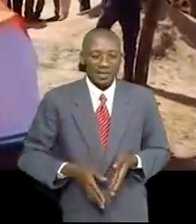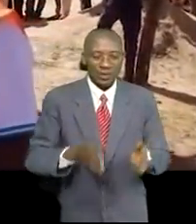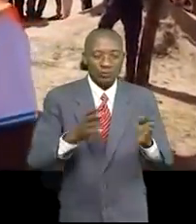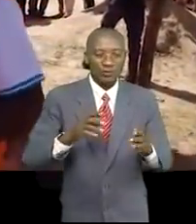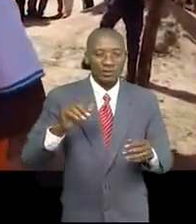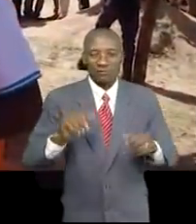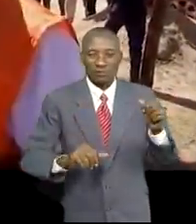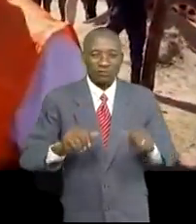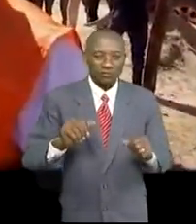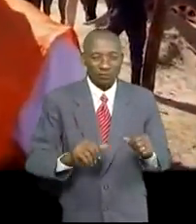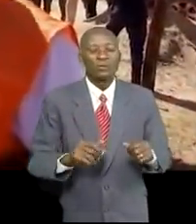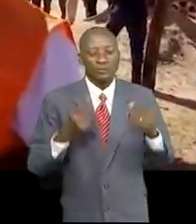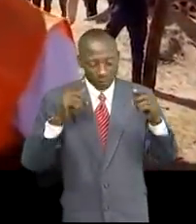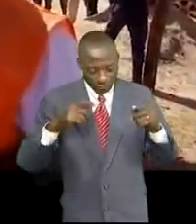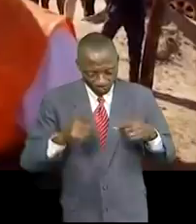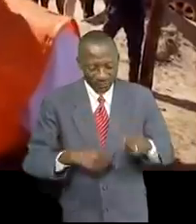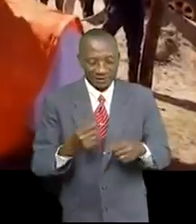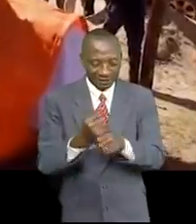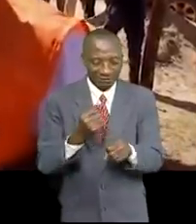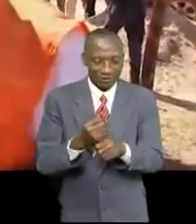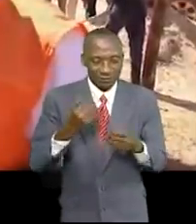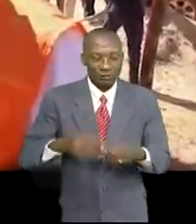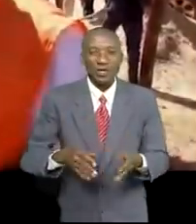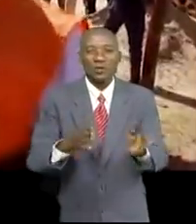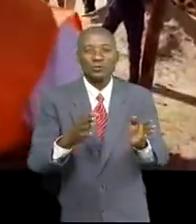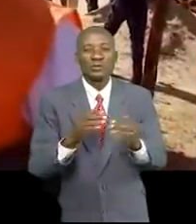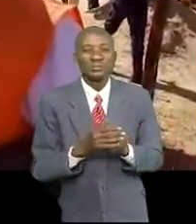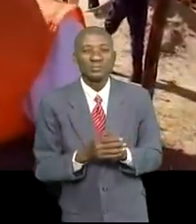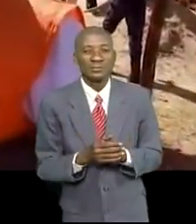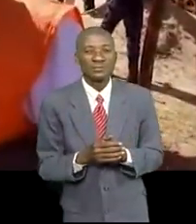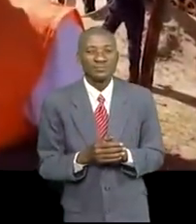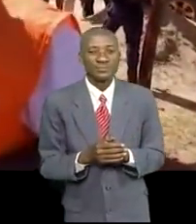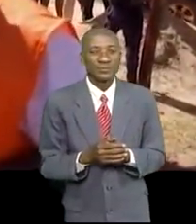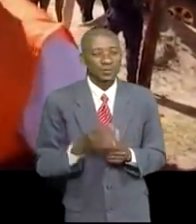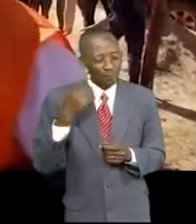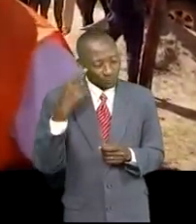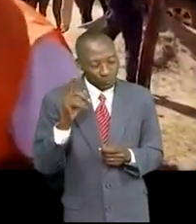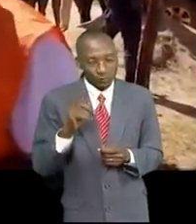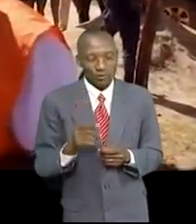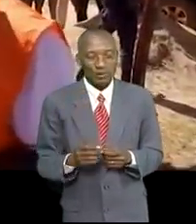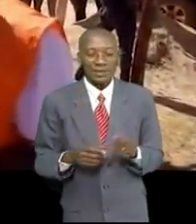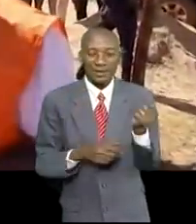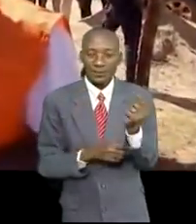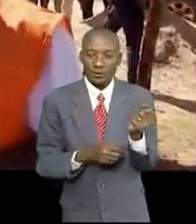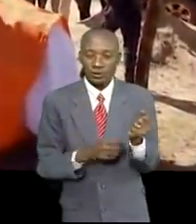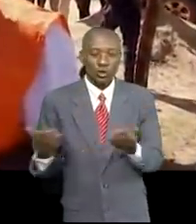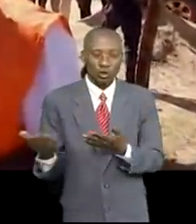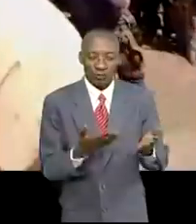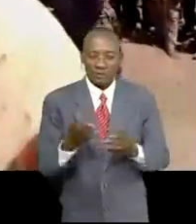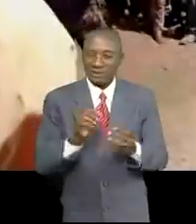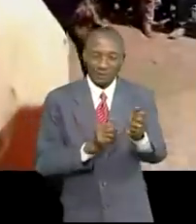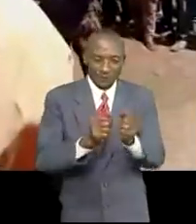communément appelés points chauds, afin de permettre dans un premier temps les trafics réguliers et fluides sur notre